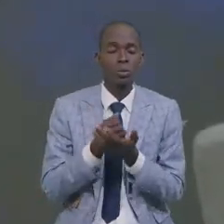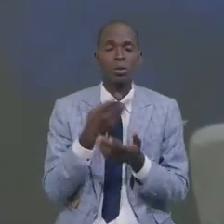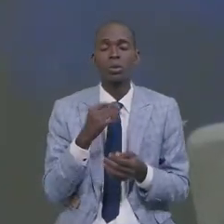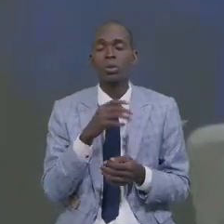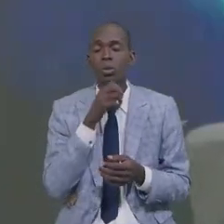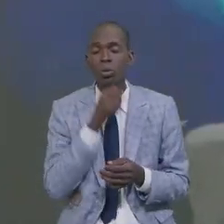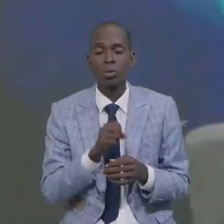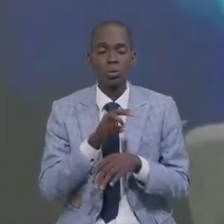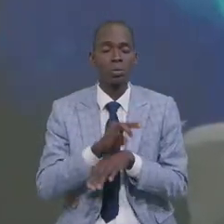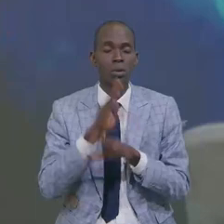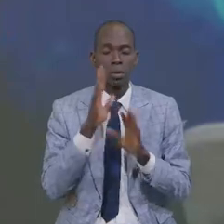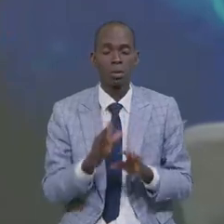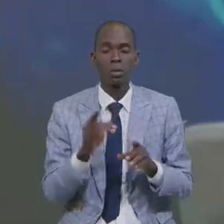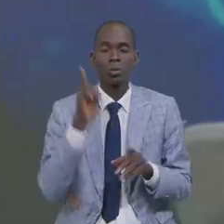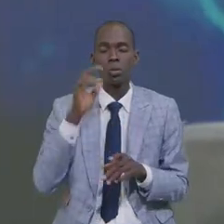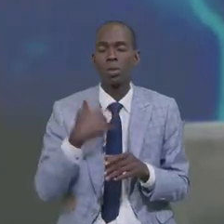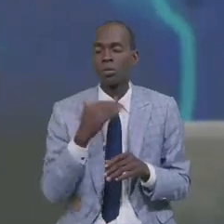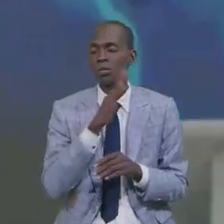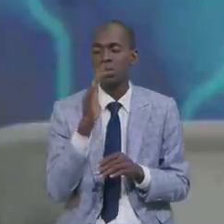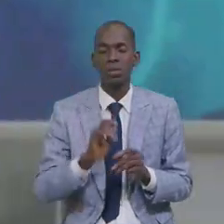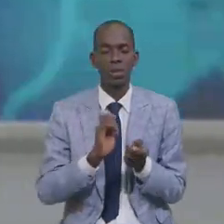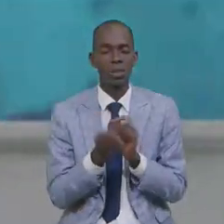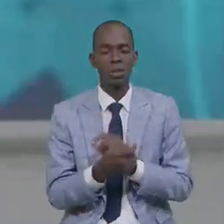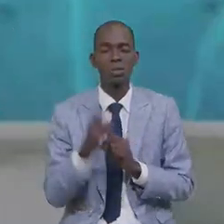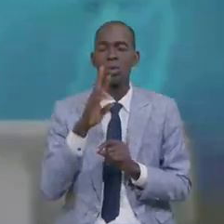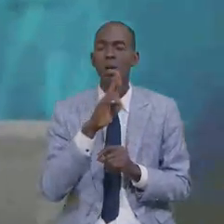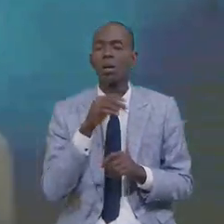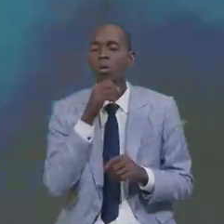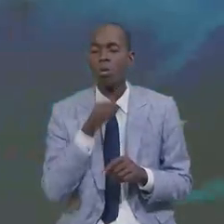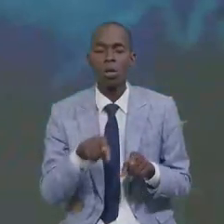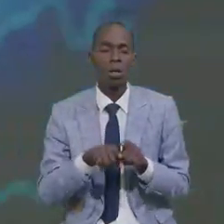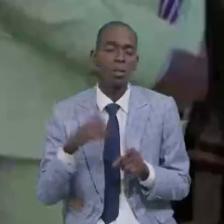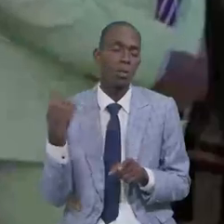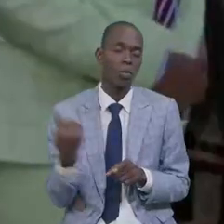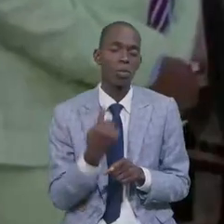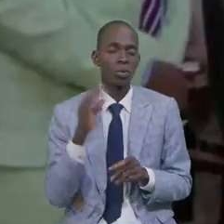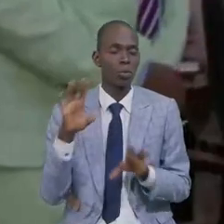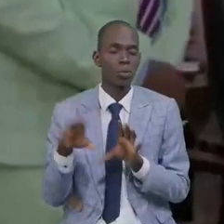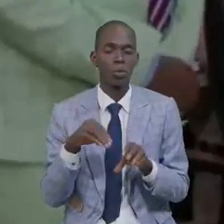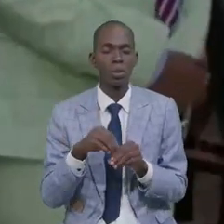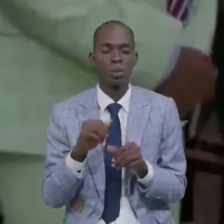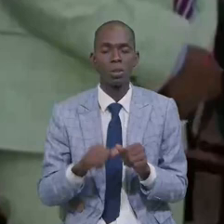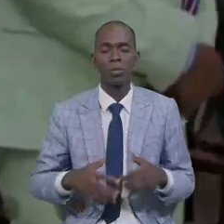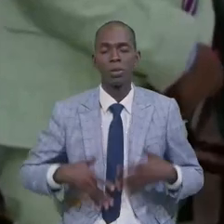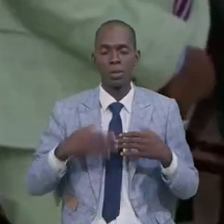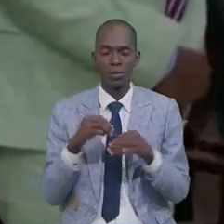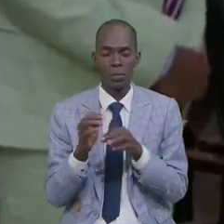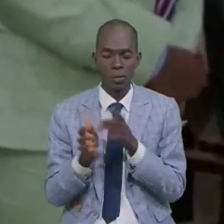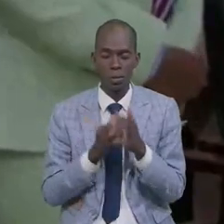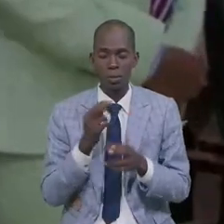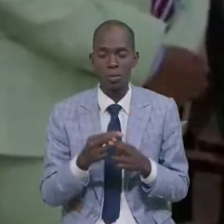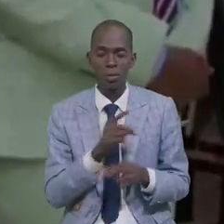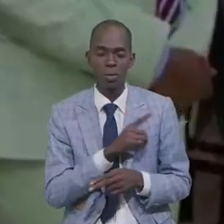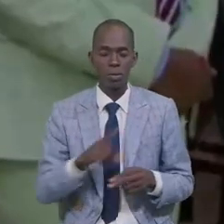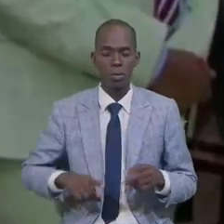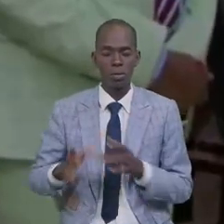tu n'as pas changé le même qu'auparavant. Fais-le dans chaque vie au nom de Jésus.